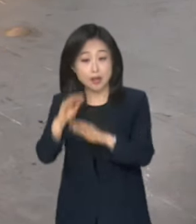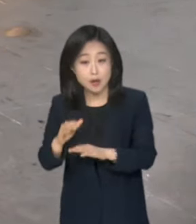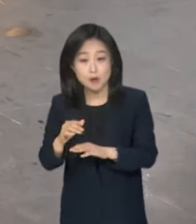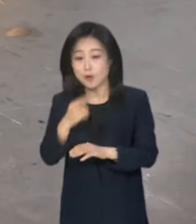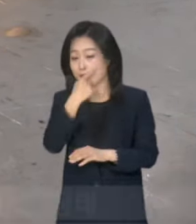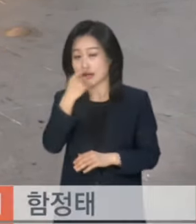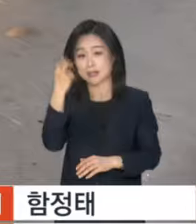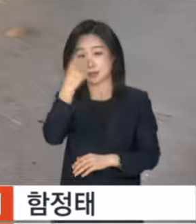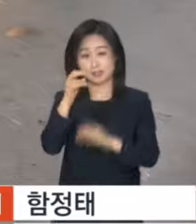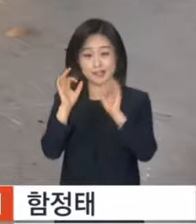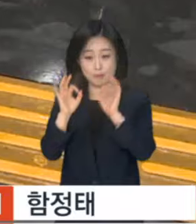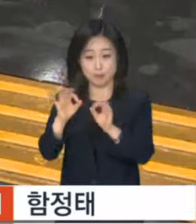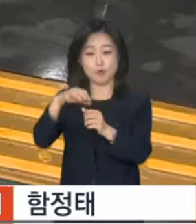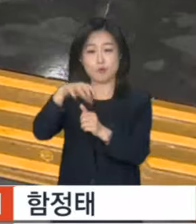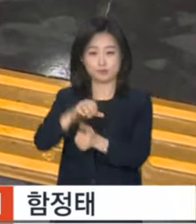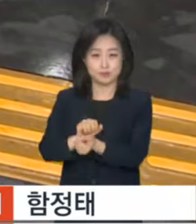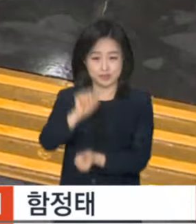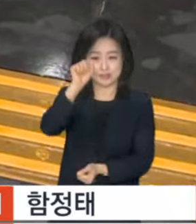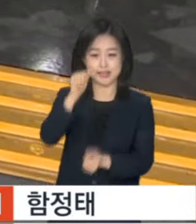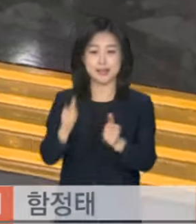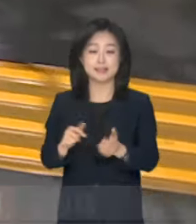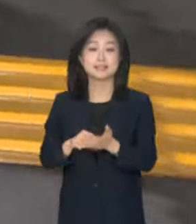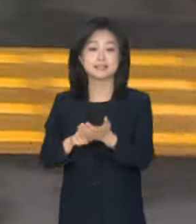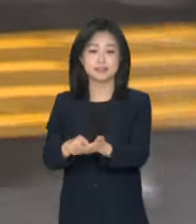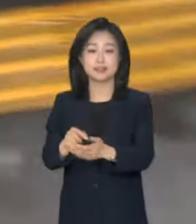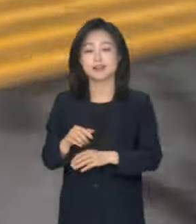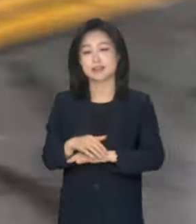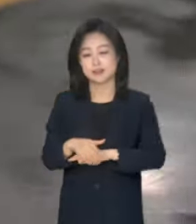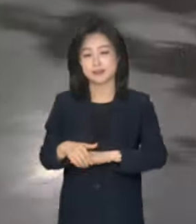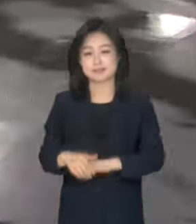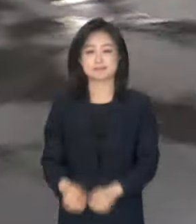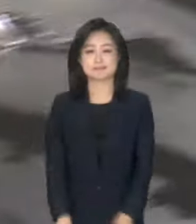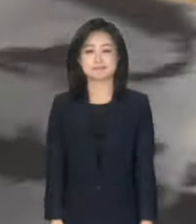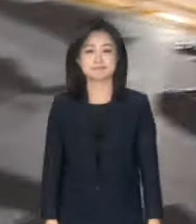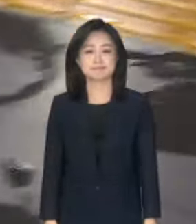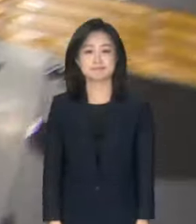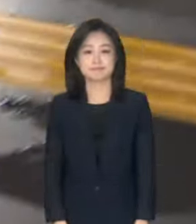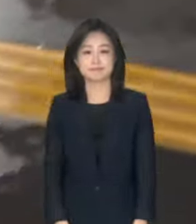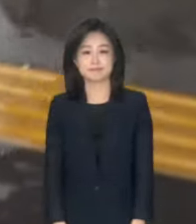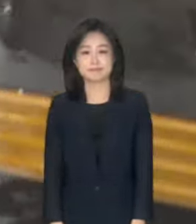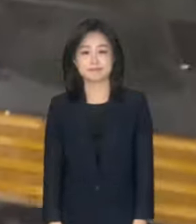등을 조사한 뒤 구속영장을 신청할 방침입니다. 연합뉴스TV 김선홍입니다.